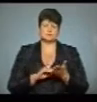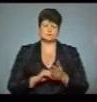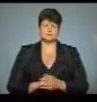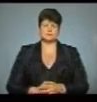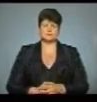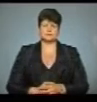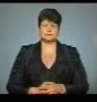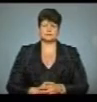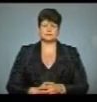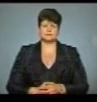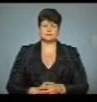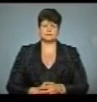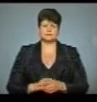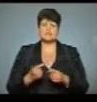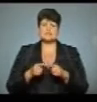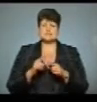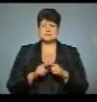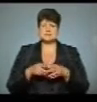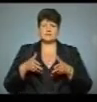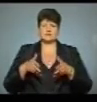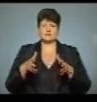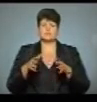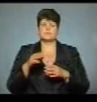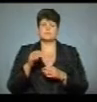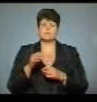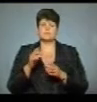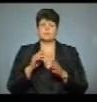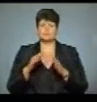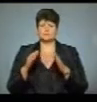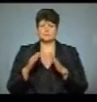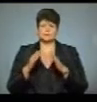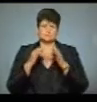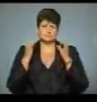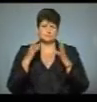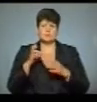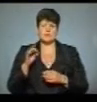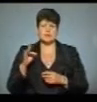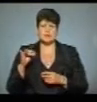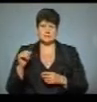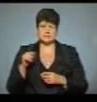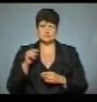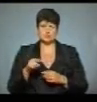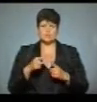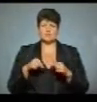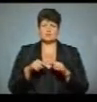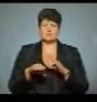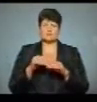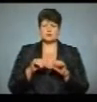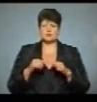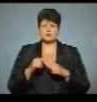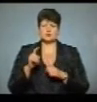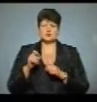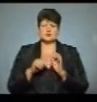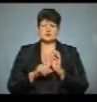Бурак. Це фойє Палацу культури «Березіль», в якому розташовується окружна виборча комісія номер 163.